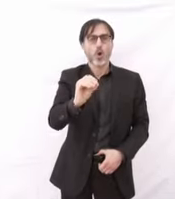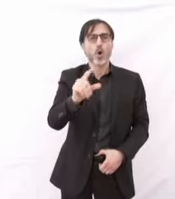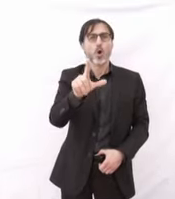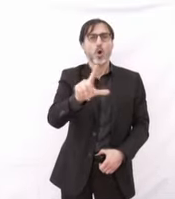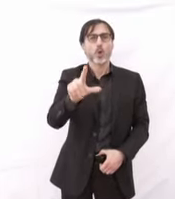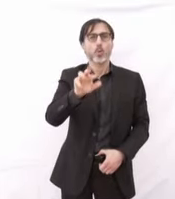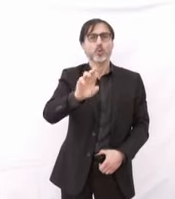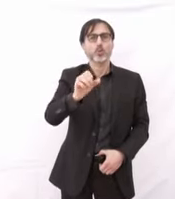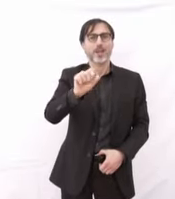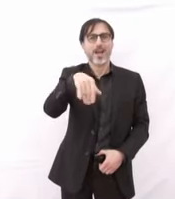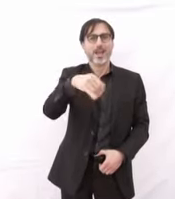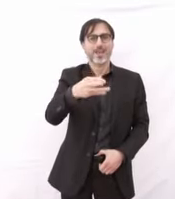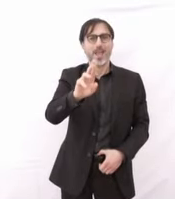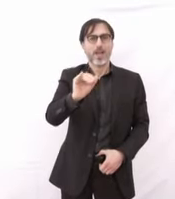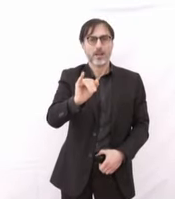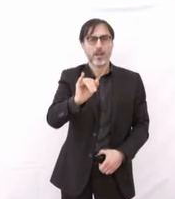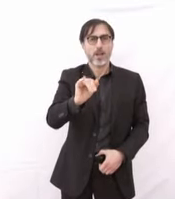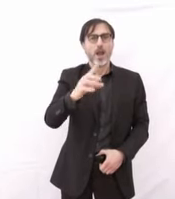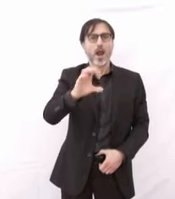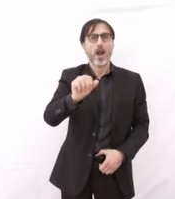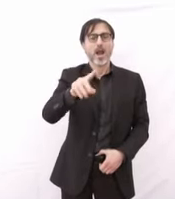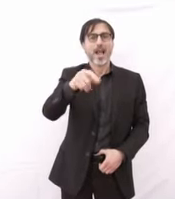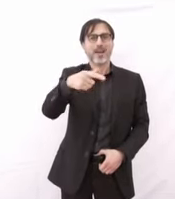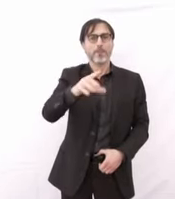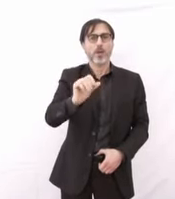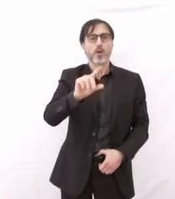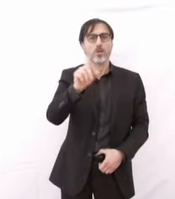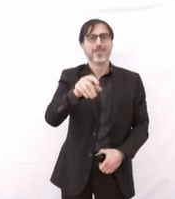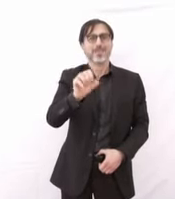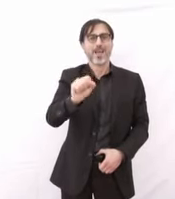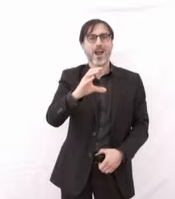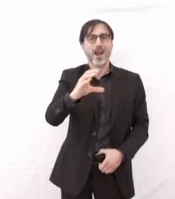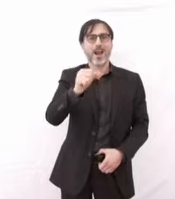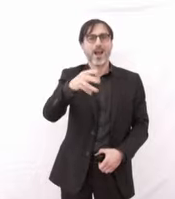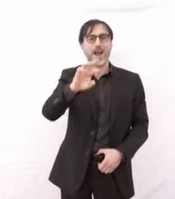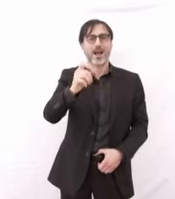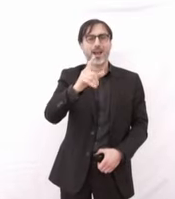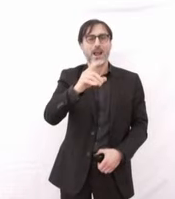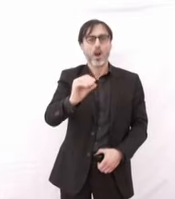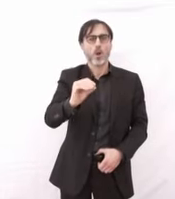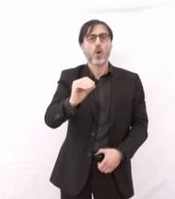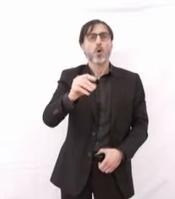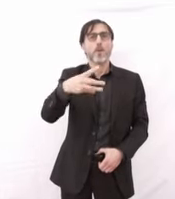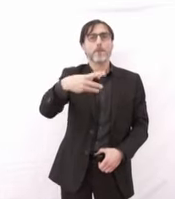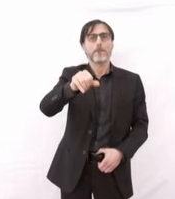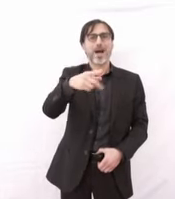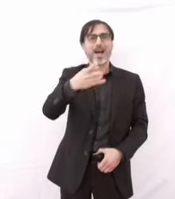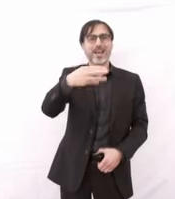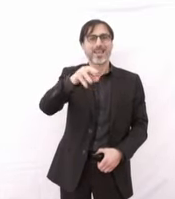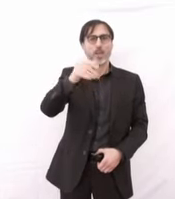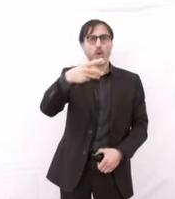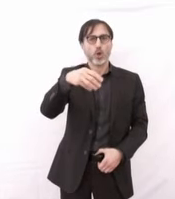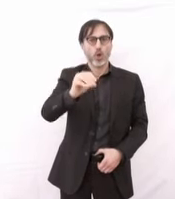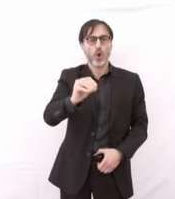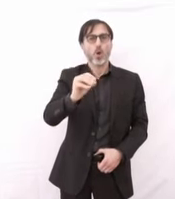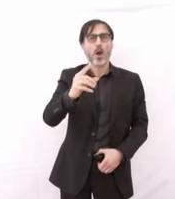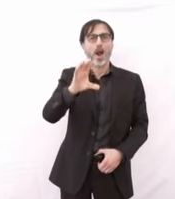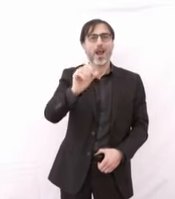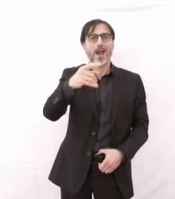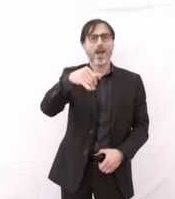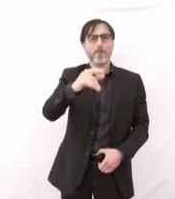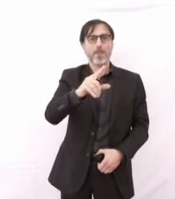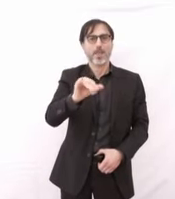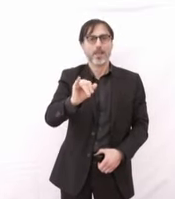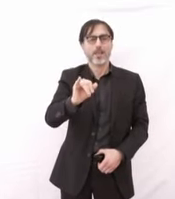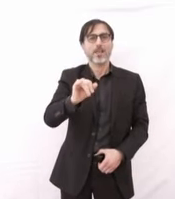Luigi Ranieri, Carmelo Zaccarello, Girolamo Marino, Giulio Capilli,